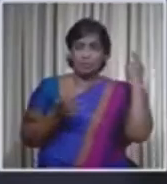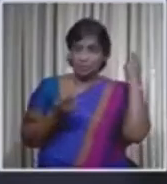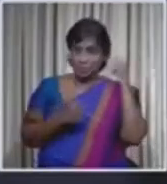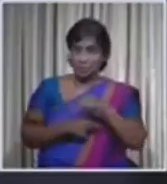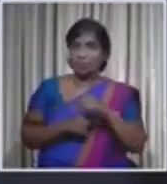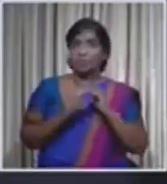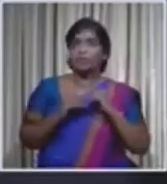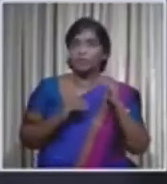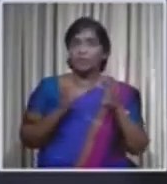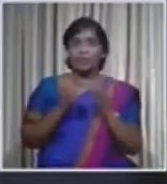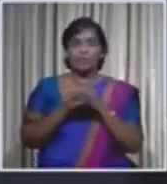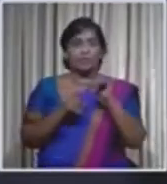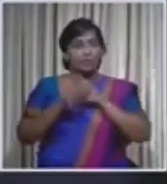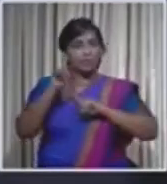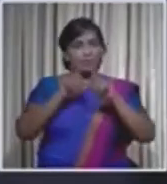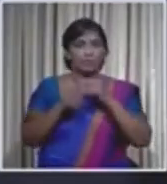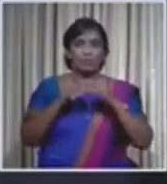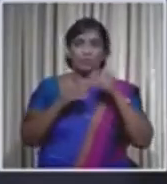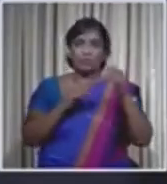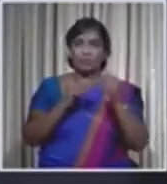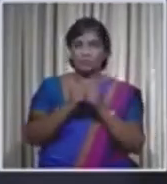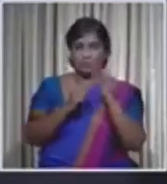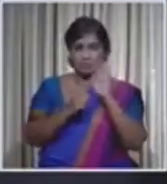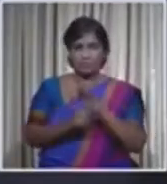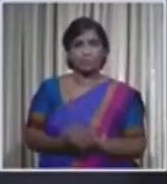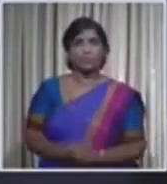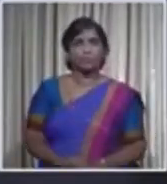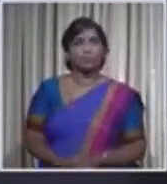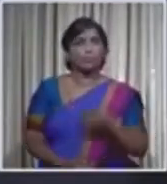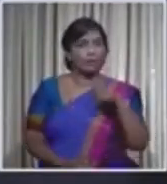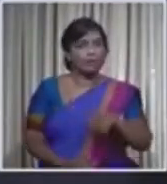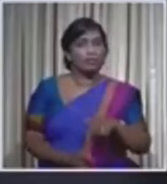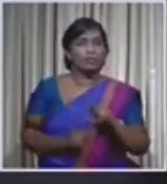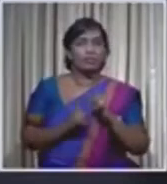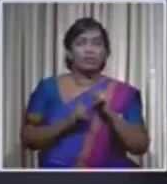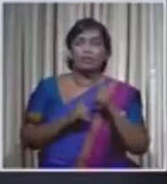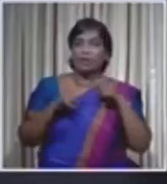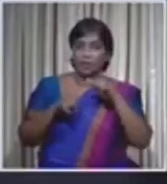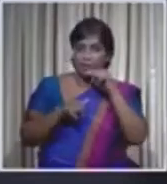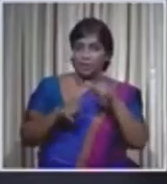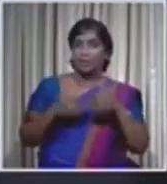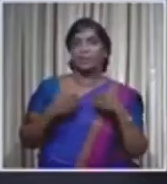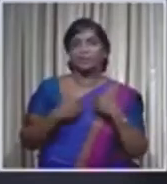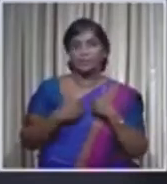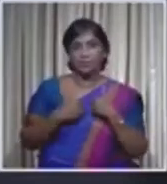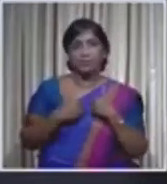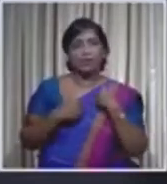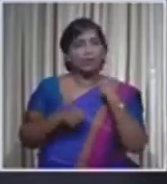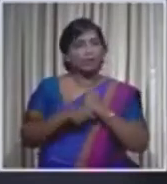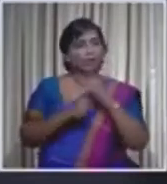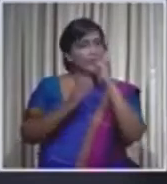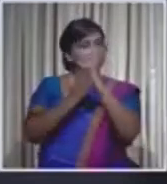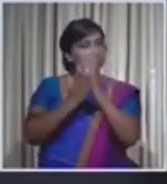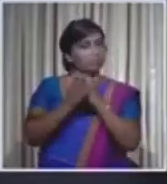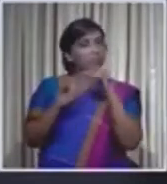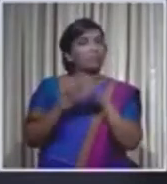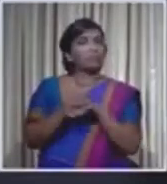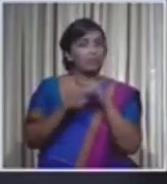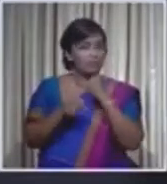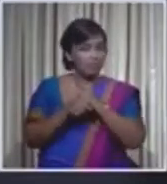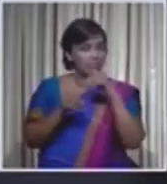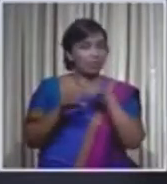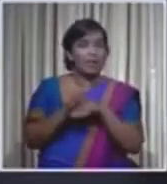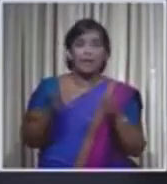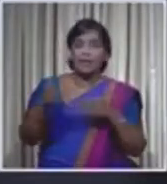පස්සේ පක්ෂනායක කතා කළ ඊළඟ පියවර අරගන්න එහෙනම් අද අපි තියෙන්නේ ඇත්ත වශයෙන්ම මේ ආණ්ඩු ක්‍රමයේ යටතේ